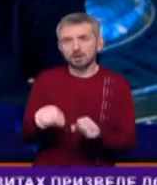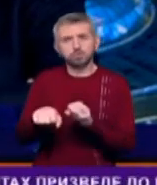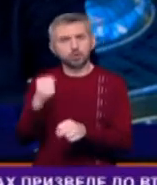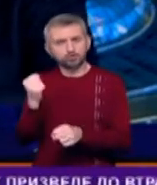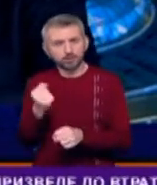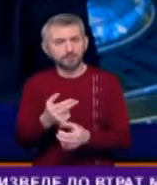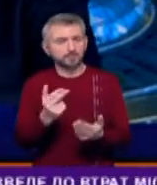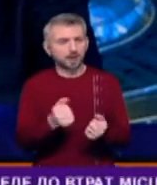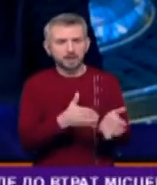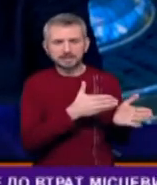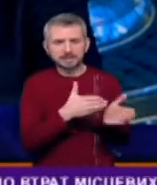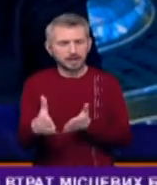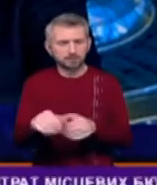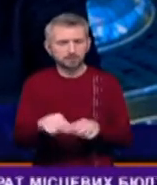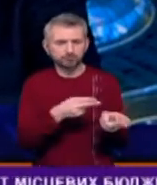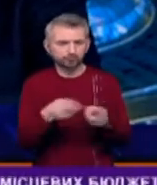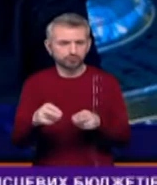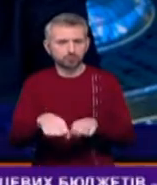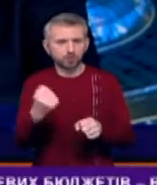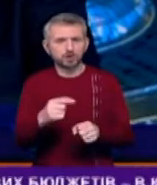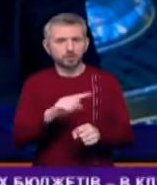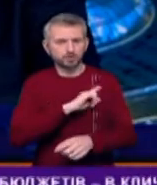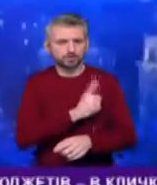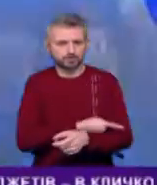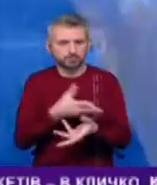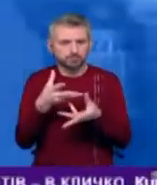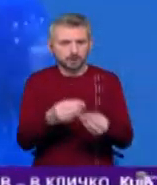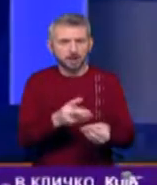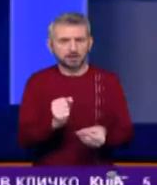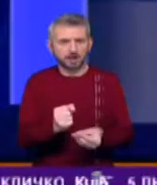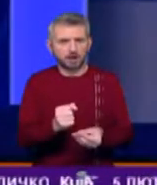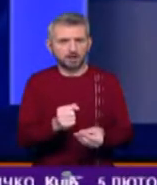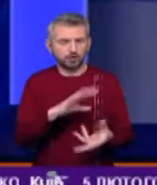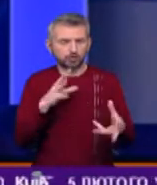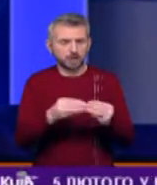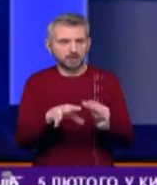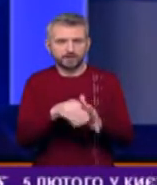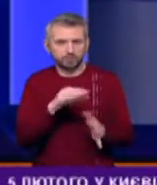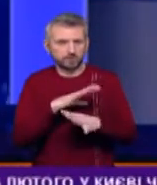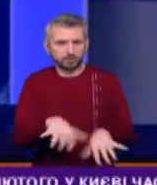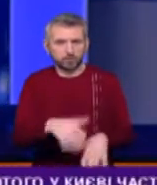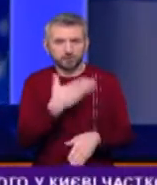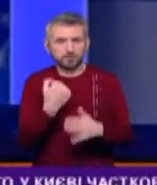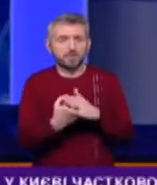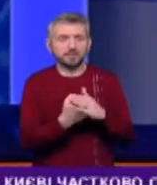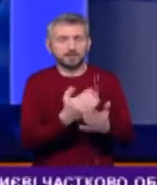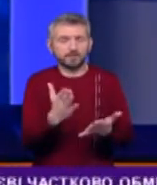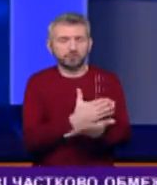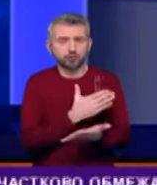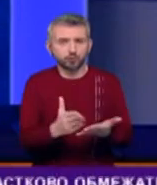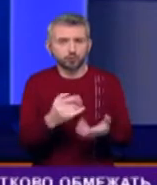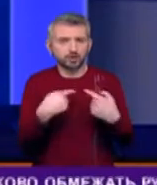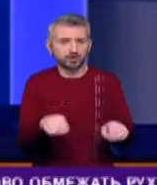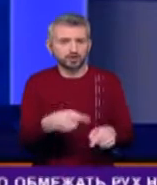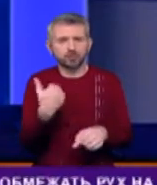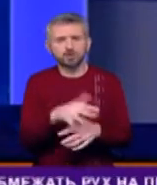звичайно. Системних порушень, які вплинули кардинально на волевиявлення громадян, не відбулося. Немає підстав абсолютно інших.